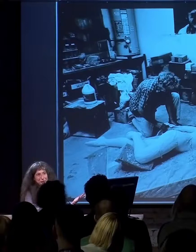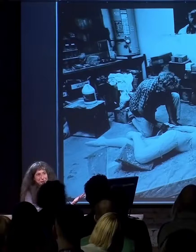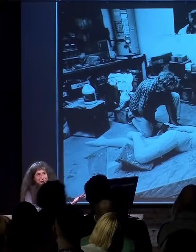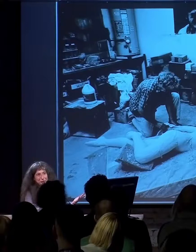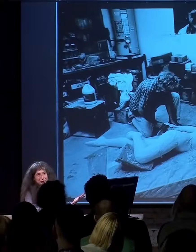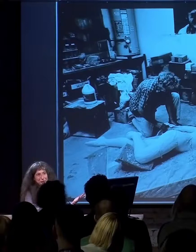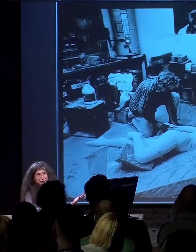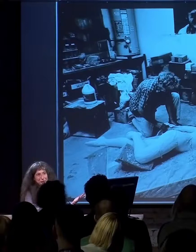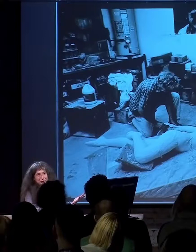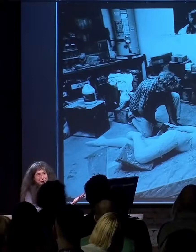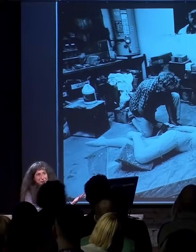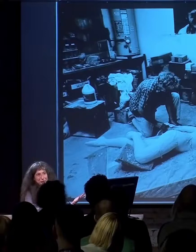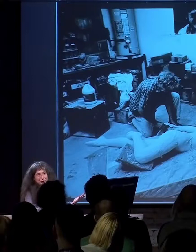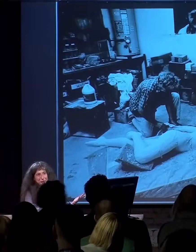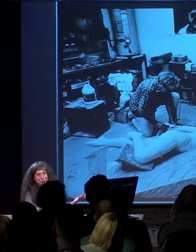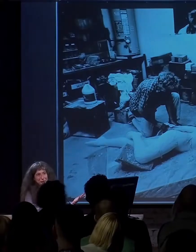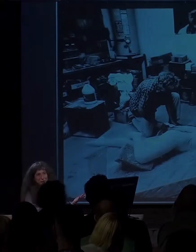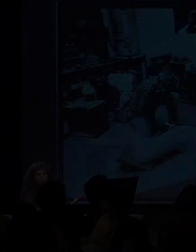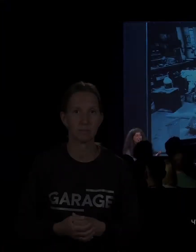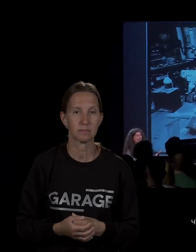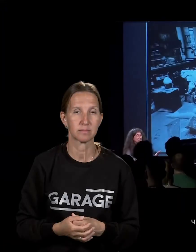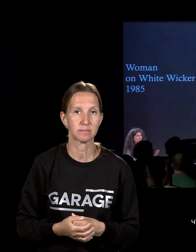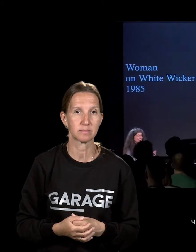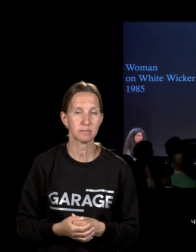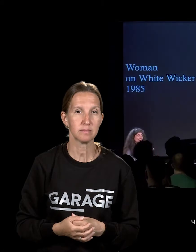рубашка и светлые брюки. У него вьющиеся волосы.